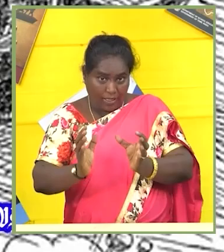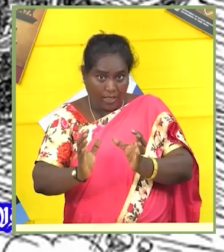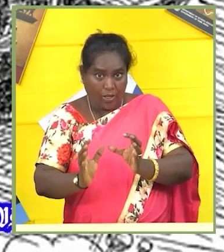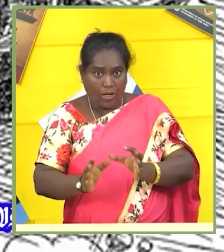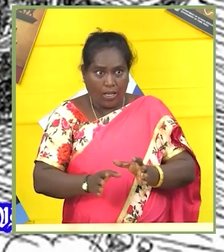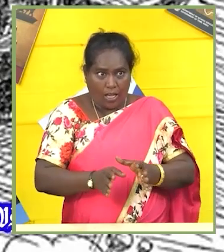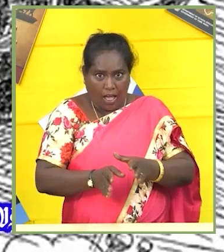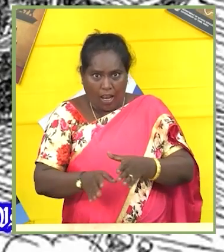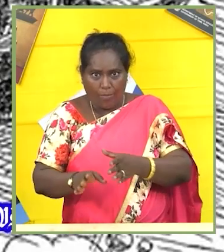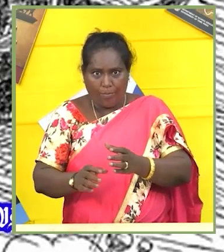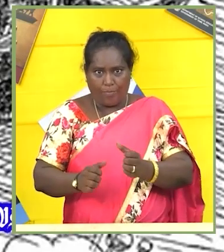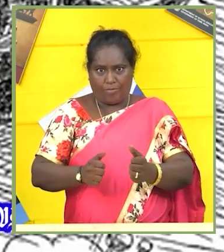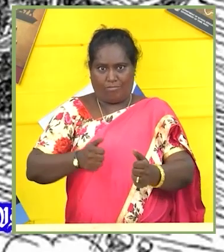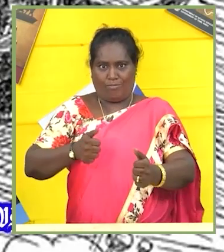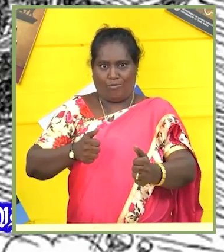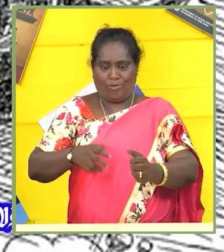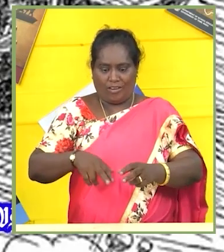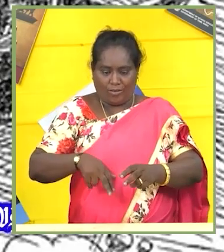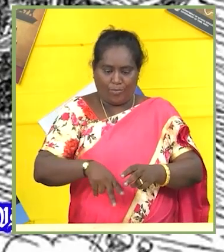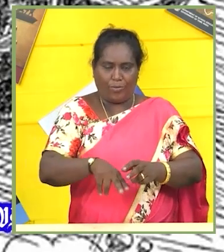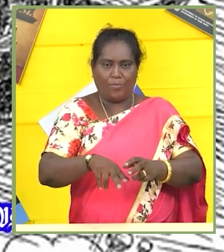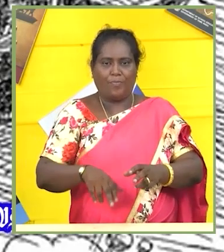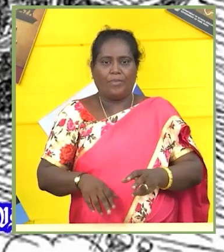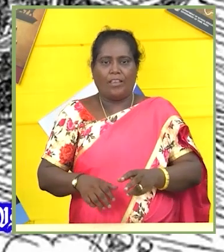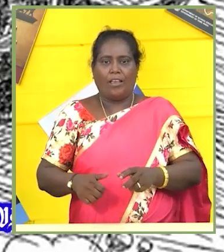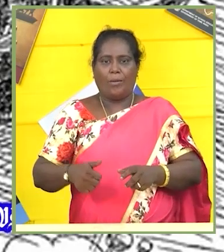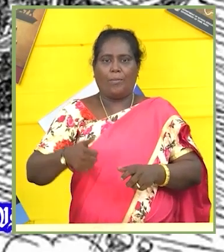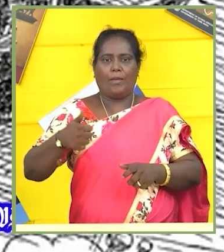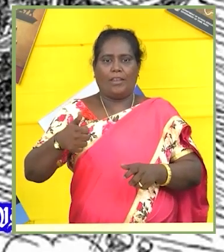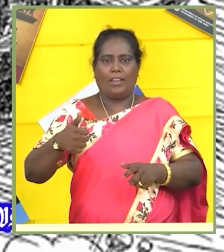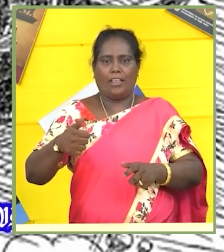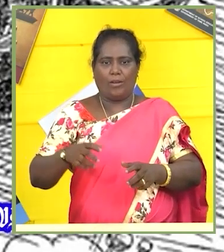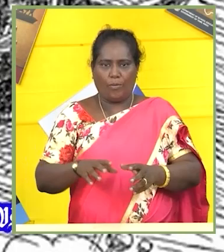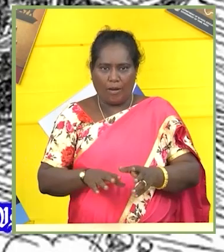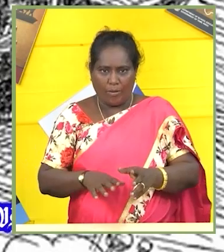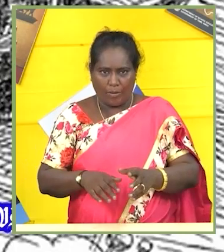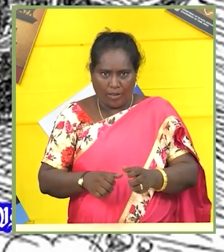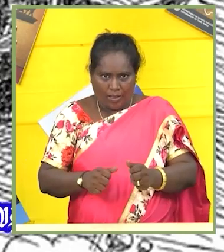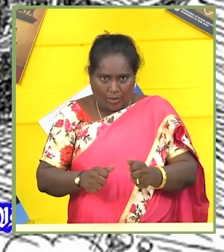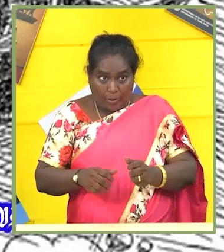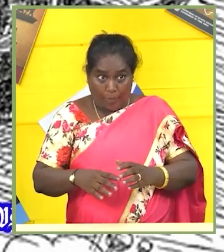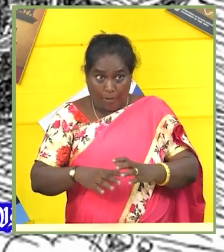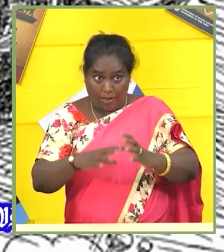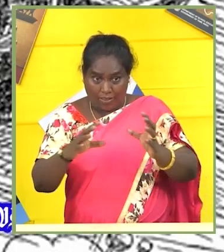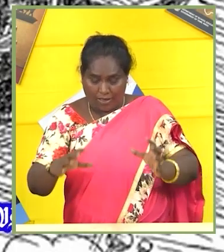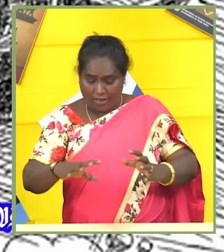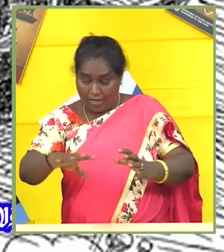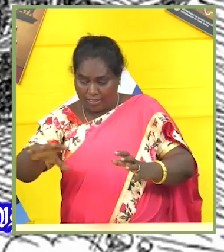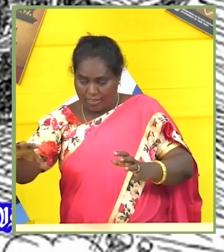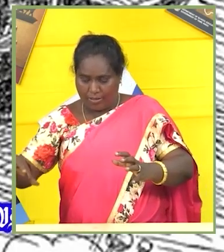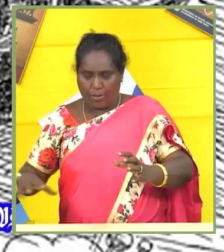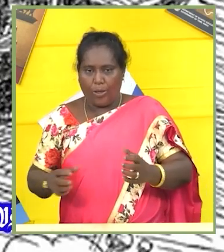ஒப்புமைப்படுத்துகிறாரு. அப்போ அந்த ஏறுதழுவுதல் காளைகள் எவ்வளவு வீரம் செறிந்தவர்களாக இருக்கிறது அப்படிங்கிறத இந்த பாடலில் பார்க்குறோம். அதாவது